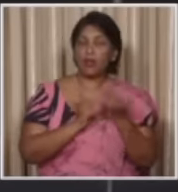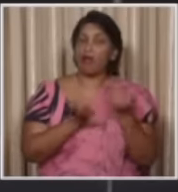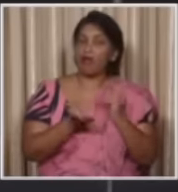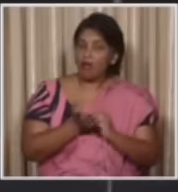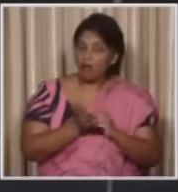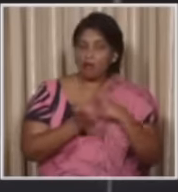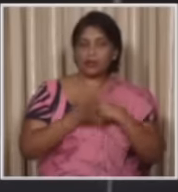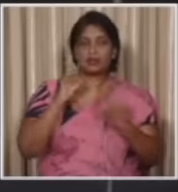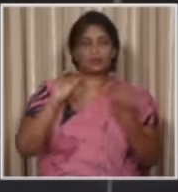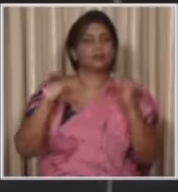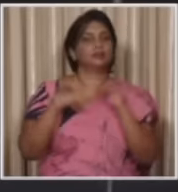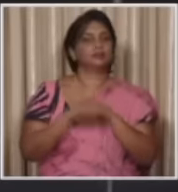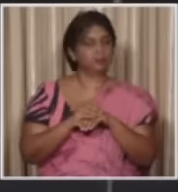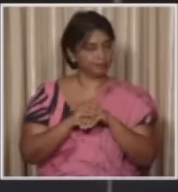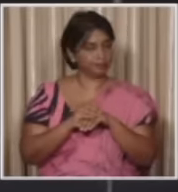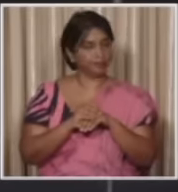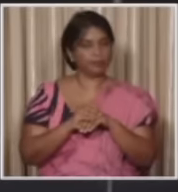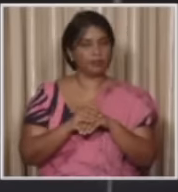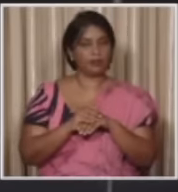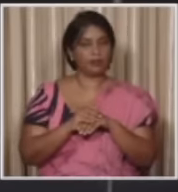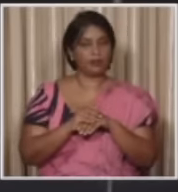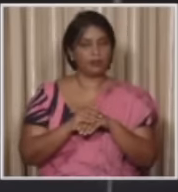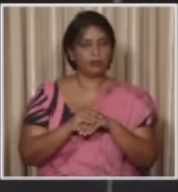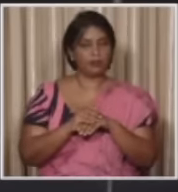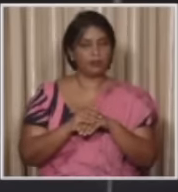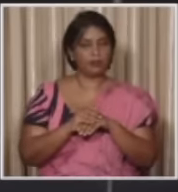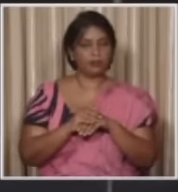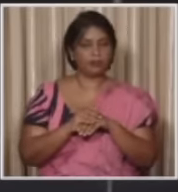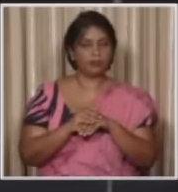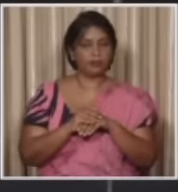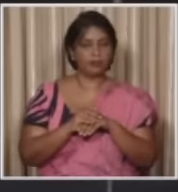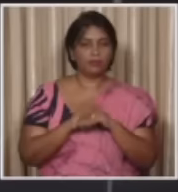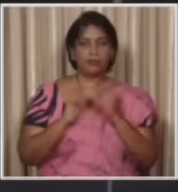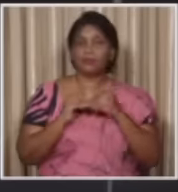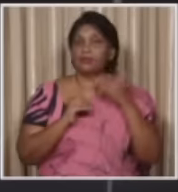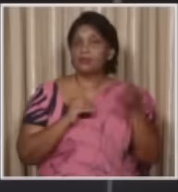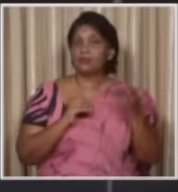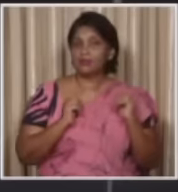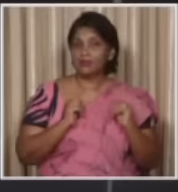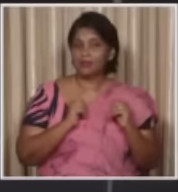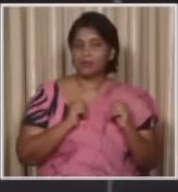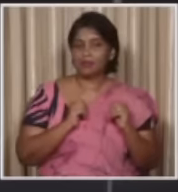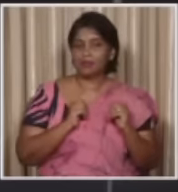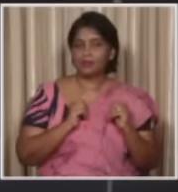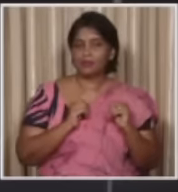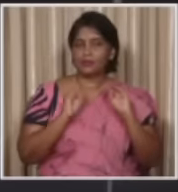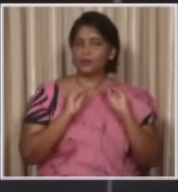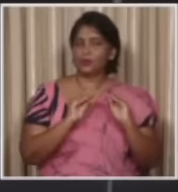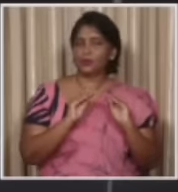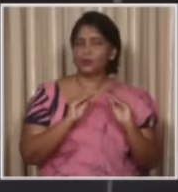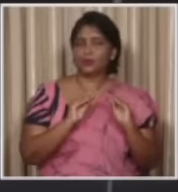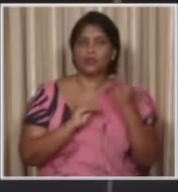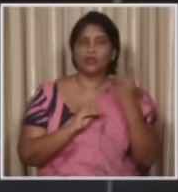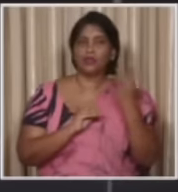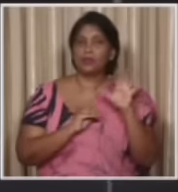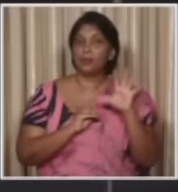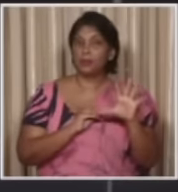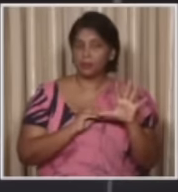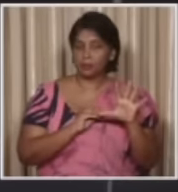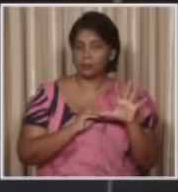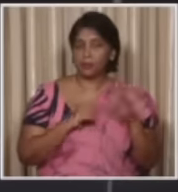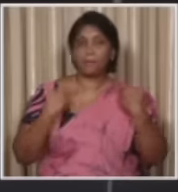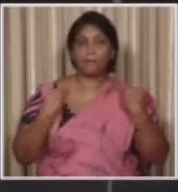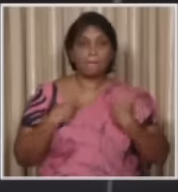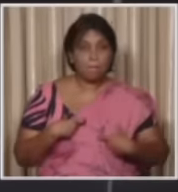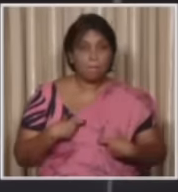ලයිස්තුවේ ආයි ඇවිල්ලා ඊට පස්සේ මොකද උනේ විපක්ෂි ඉඳලා 2005